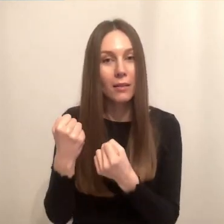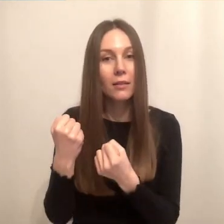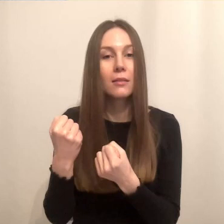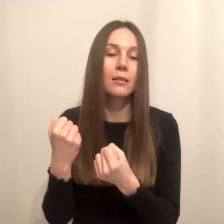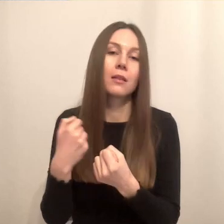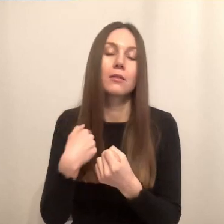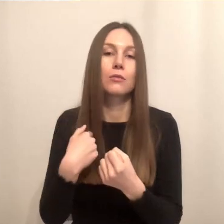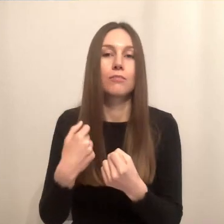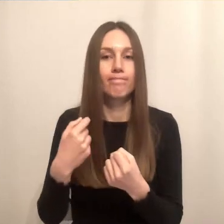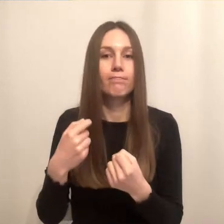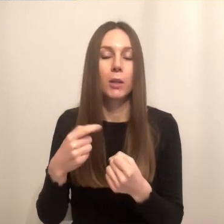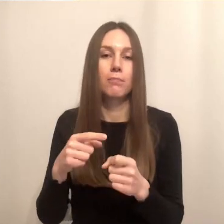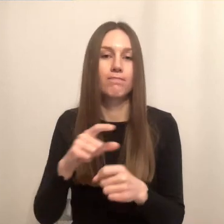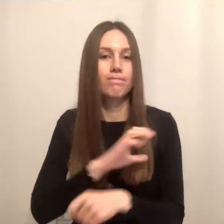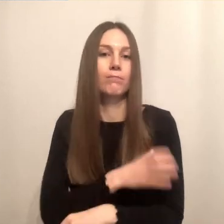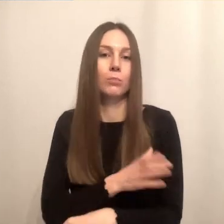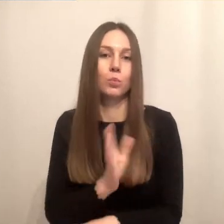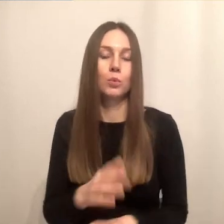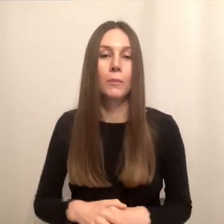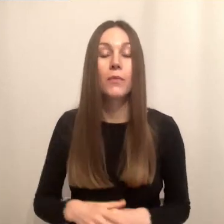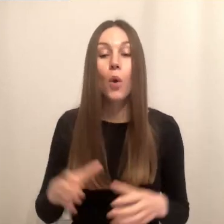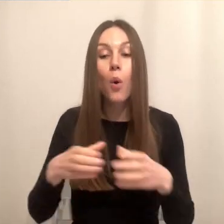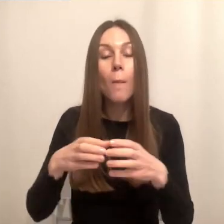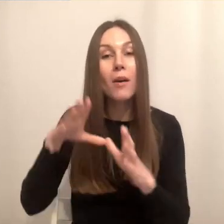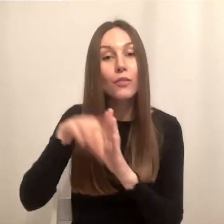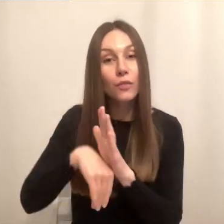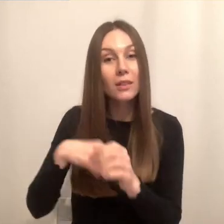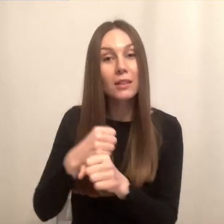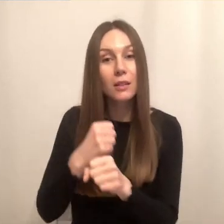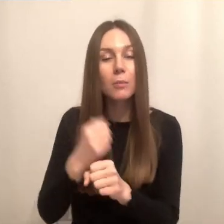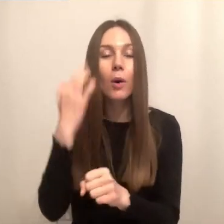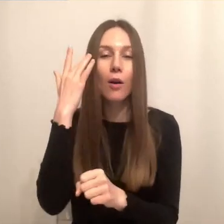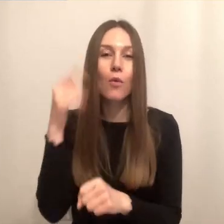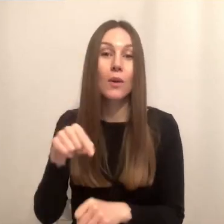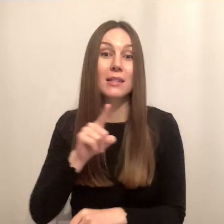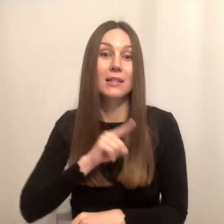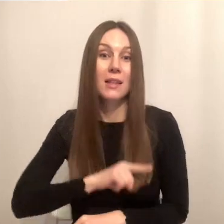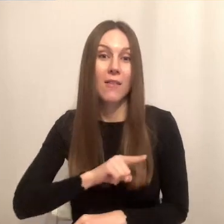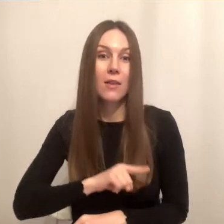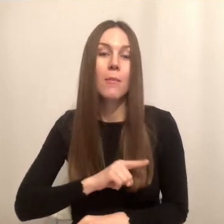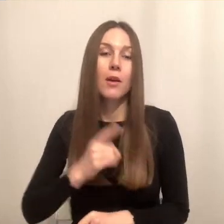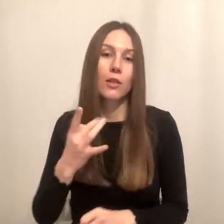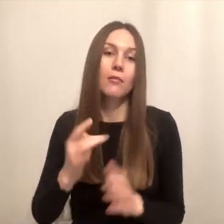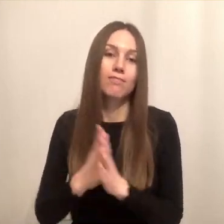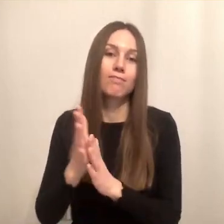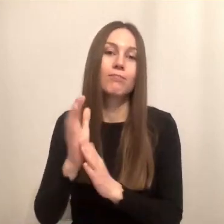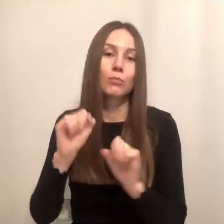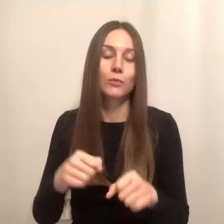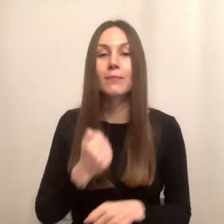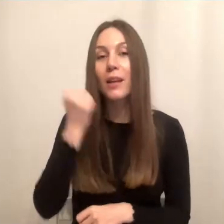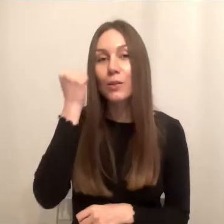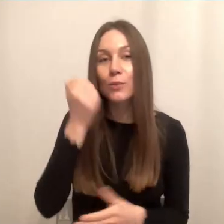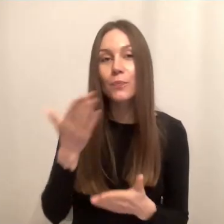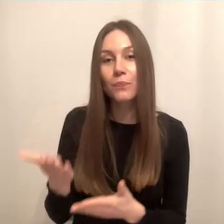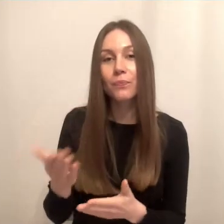Tai dirbant komandoje, man atrodo, kad šitas savybės tikrai galima tobulinti. Ačiū. Daiva, prašau